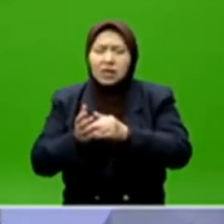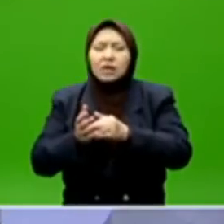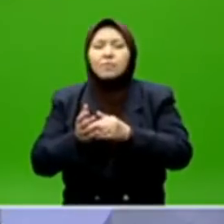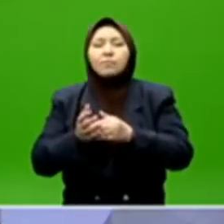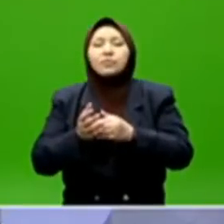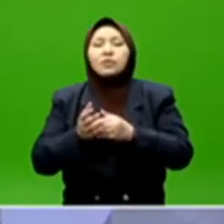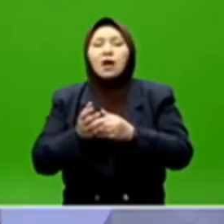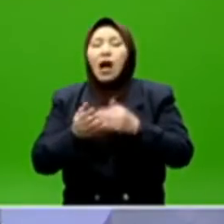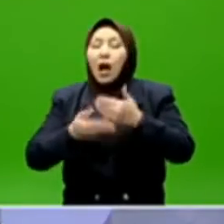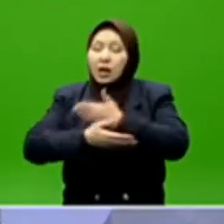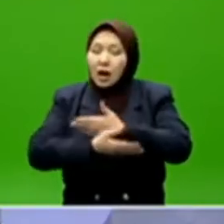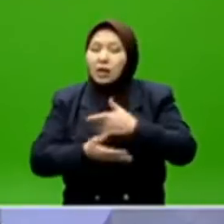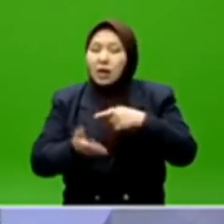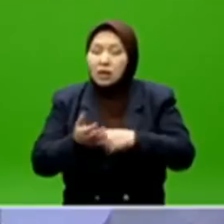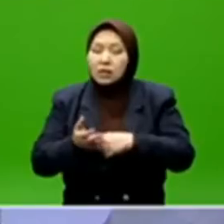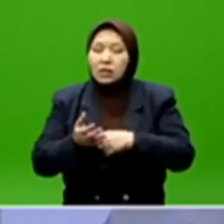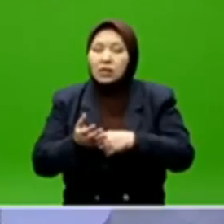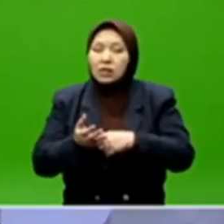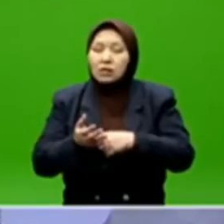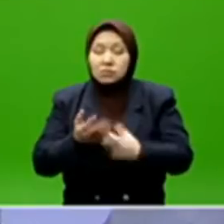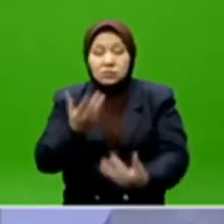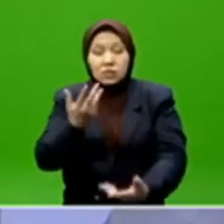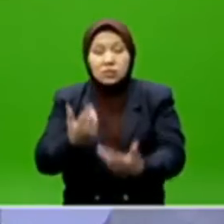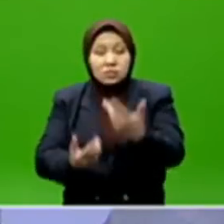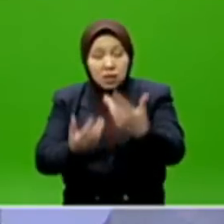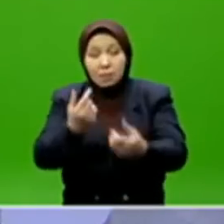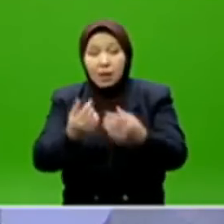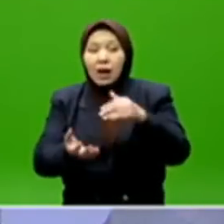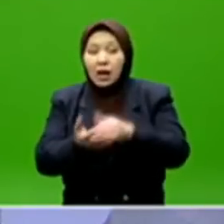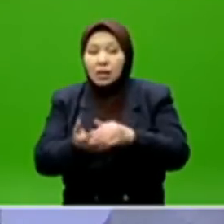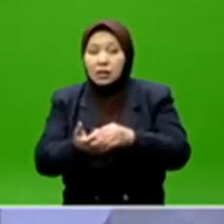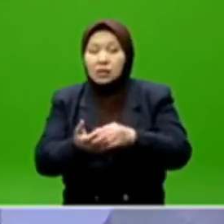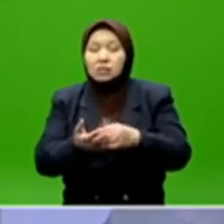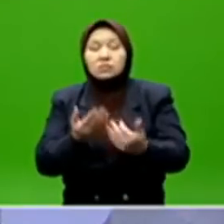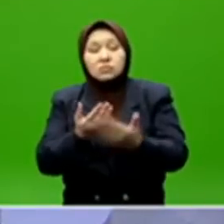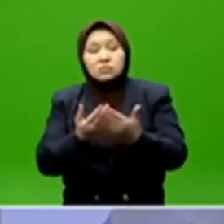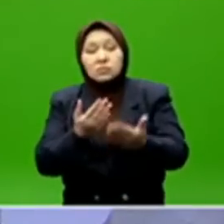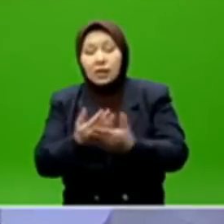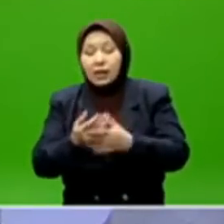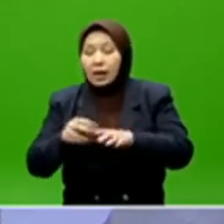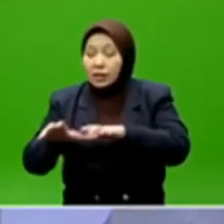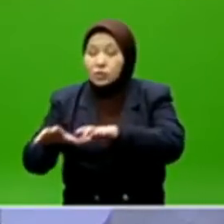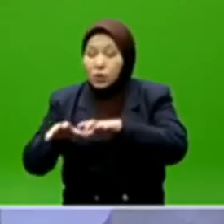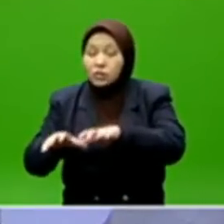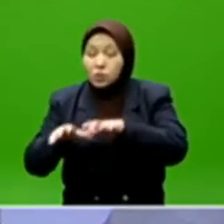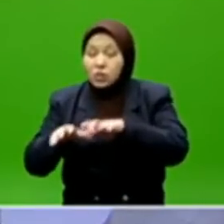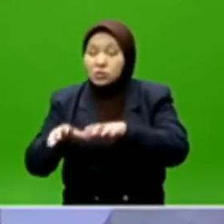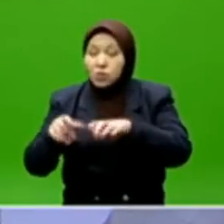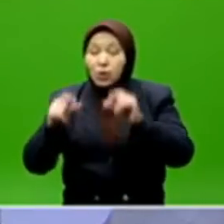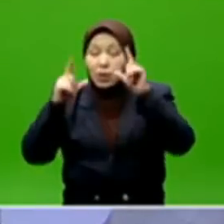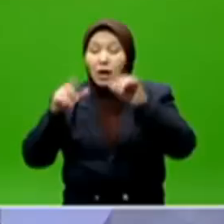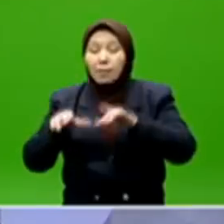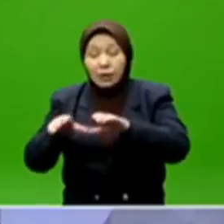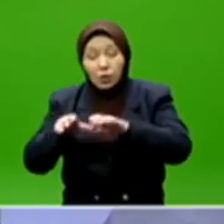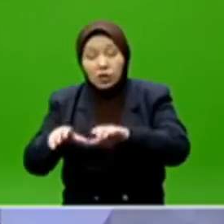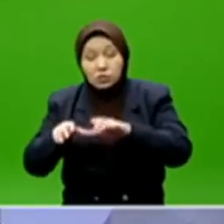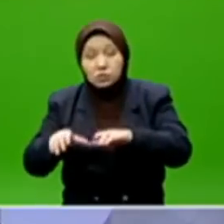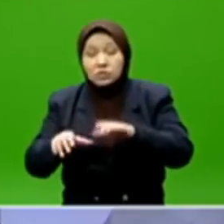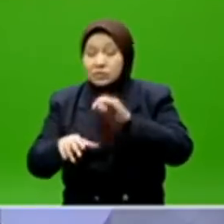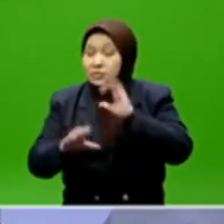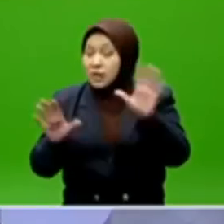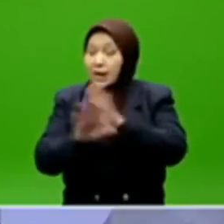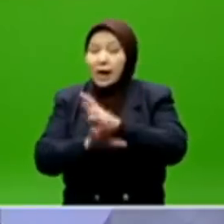bersyukur, tak nak anak ini disambar api neraka, lagi dah bangun-bangun. Betul. Tak bangun lagi, bangun. Tak bangun lagi, jangan